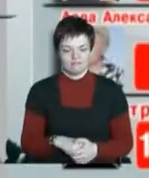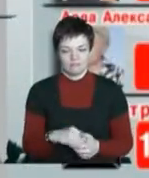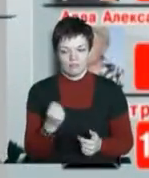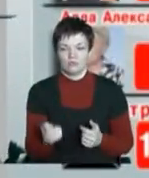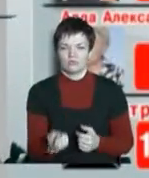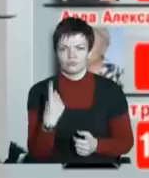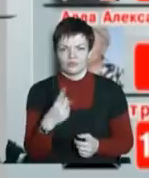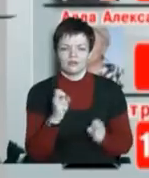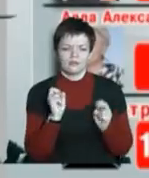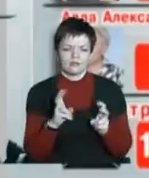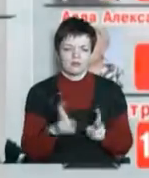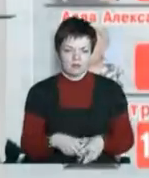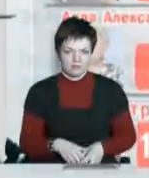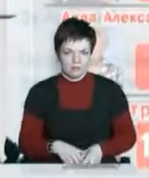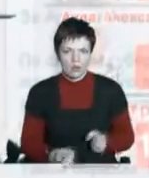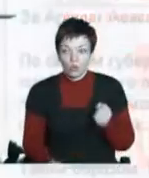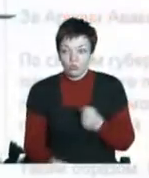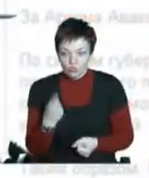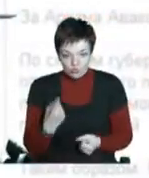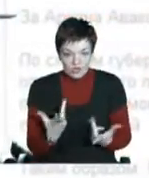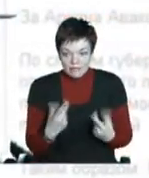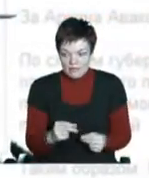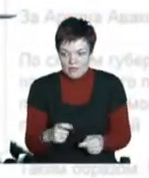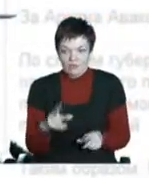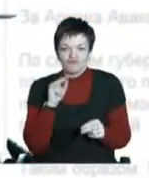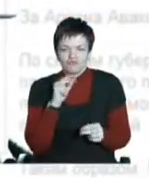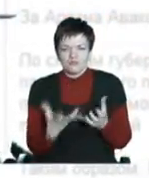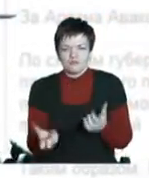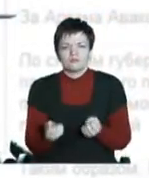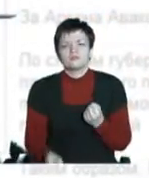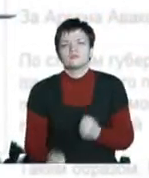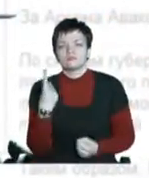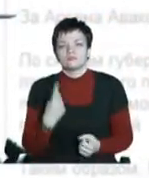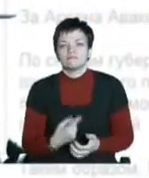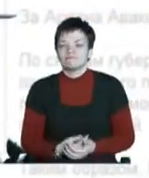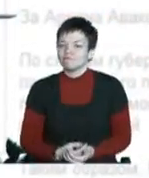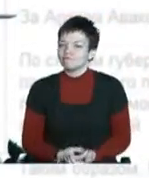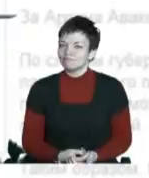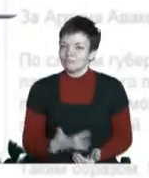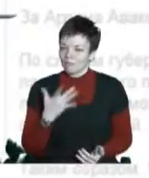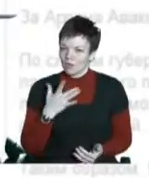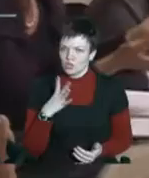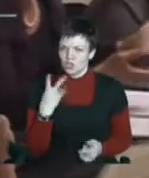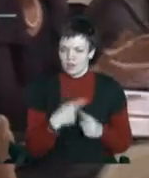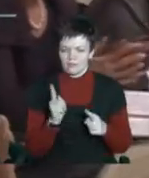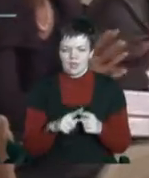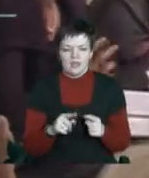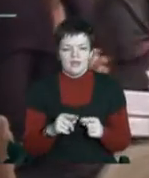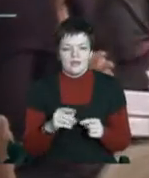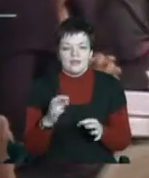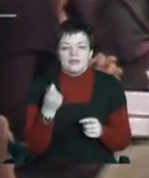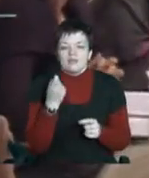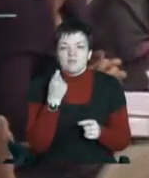7-8% и даже не полтора по организованному ими экзит-полу. Речь идет всего о десятых долях процента, но уже